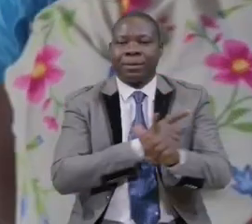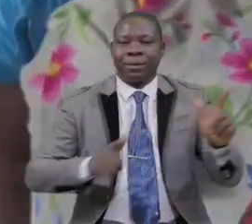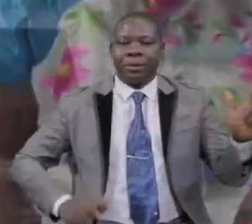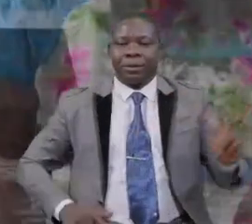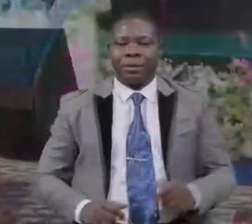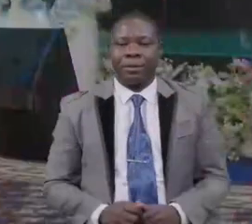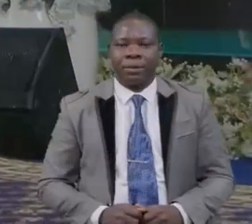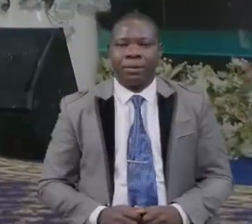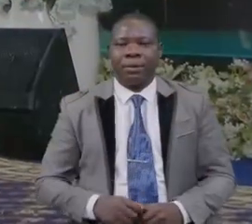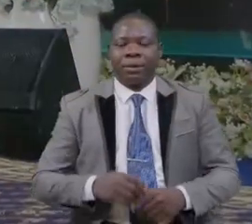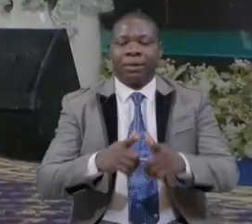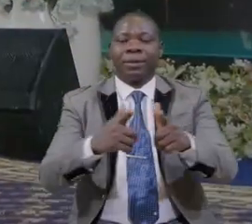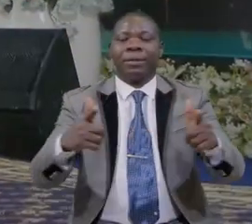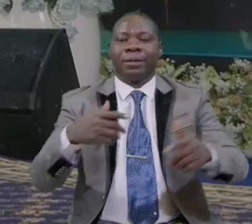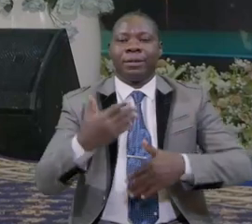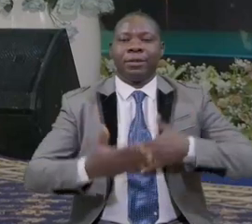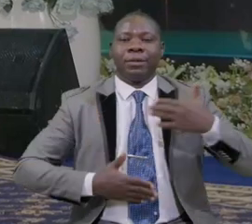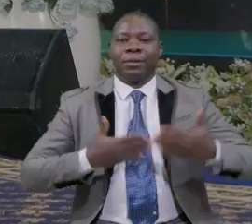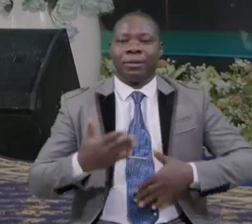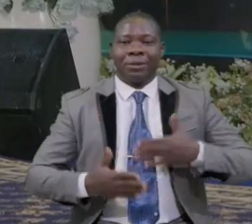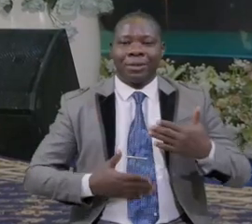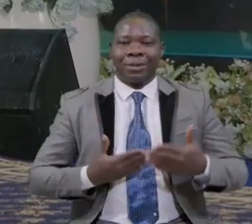la grande joie d'être à Oda,